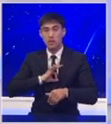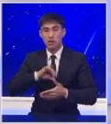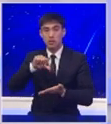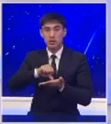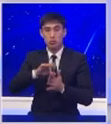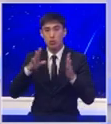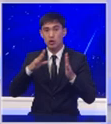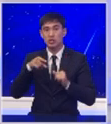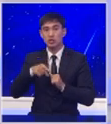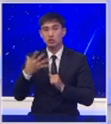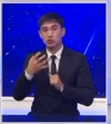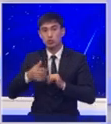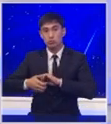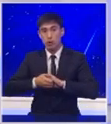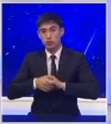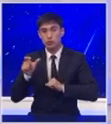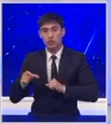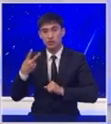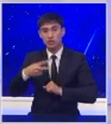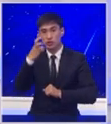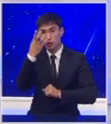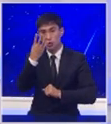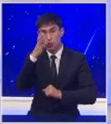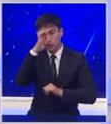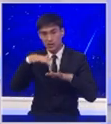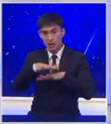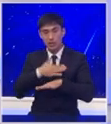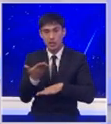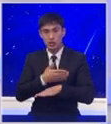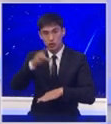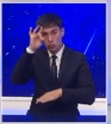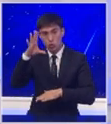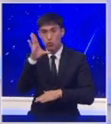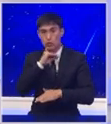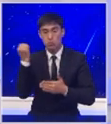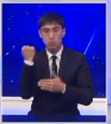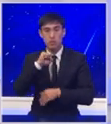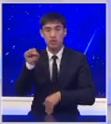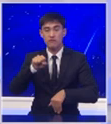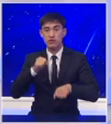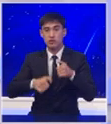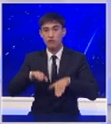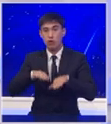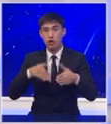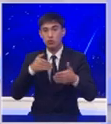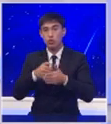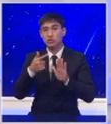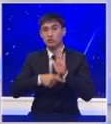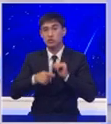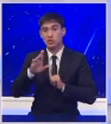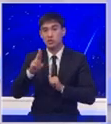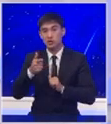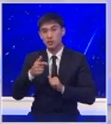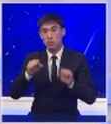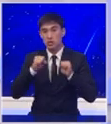претендовали более 1500 борцов из 24 стран. Нашему чемпиону удалось победить в весовой категории до 70 килограмм.